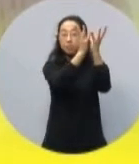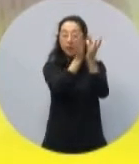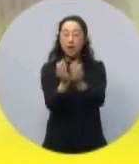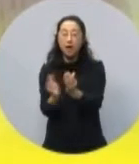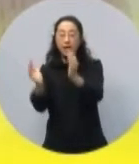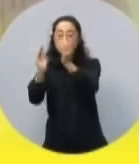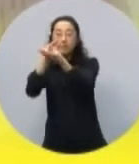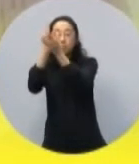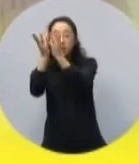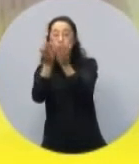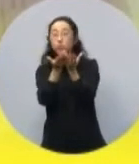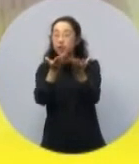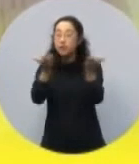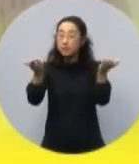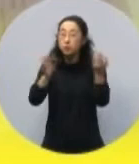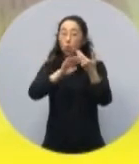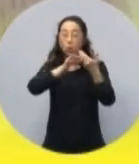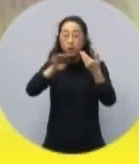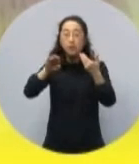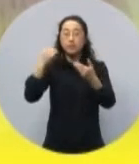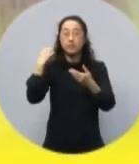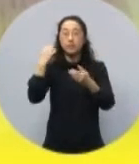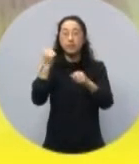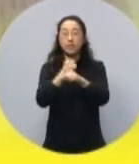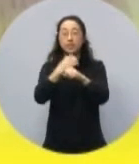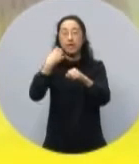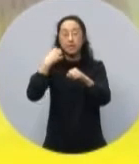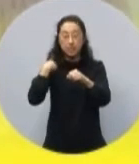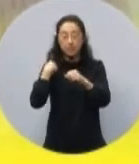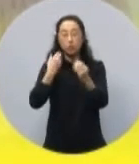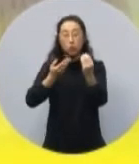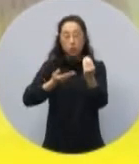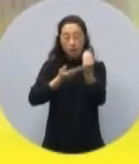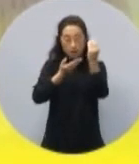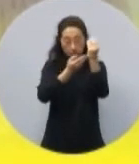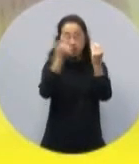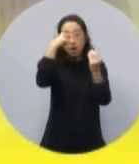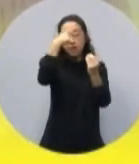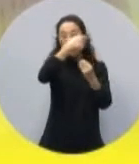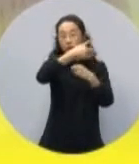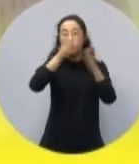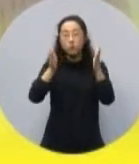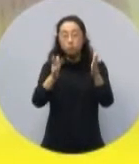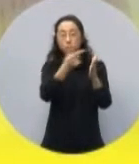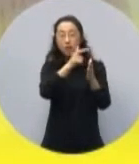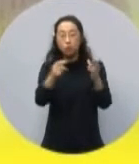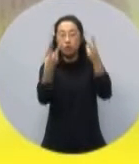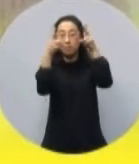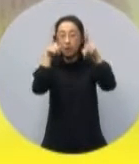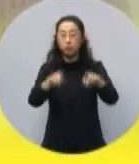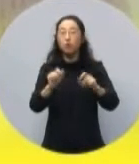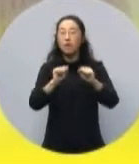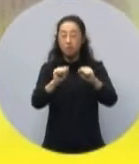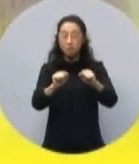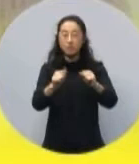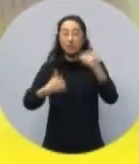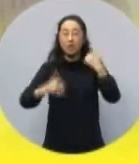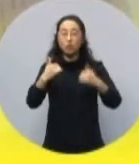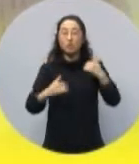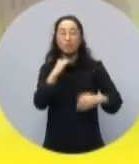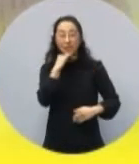物の展示のほか、生産者による園芸教室など様々なイベントが開催されますので、お楽しみに。